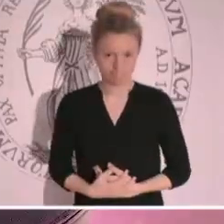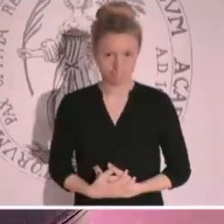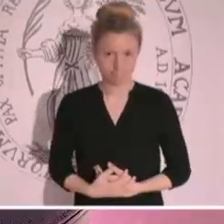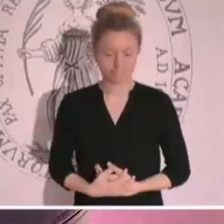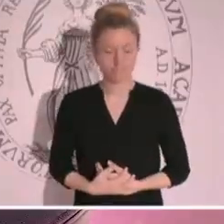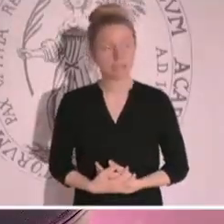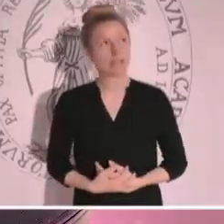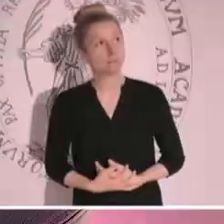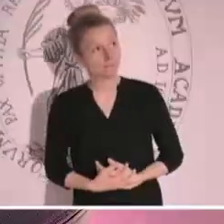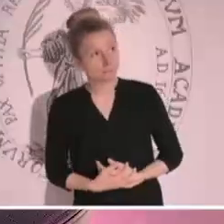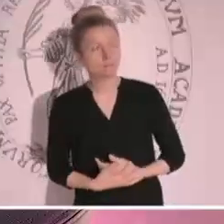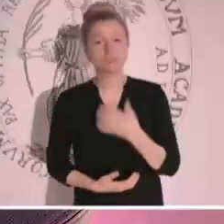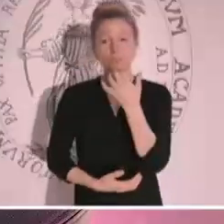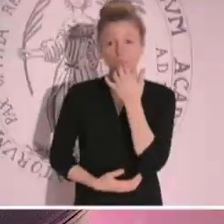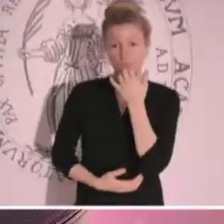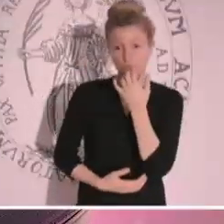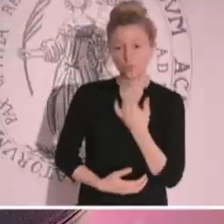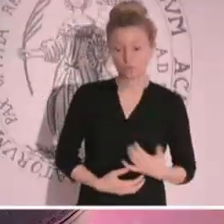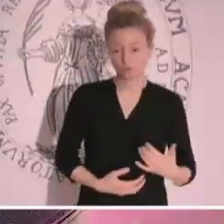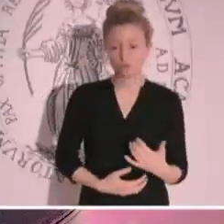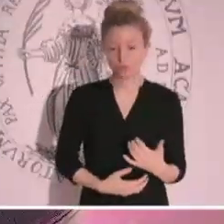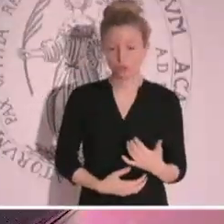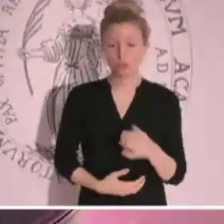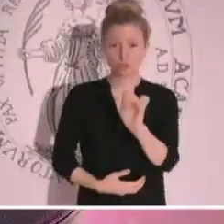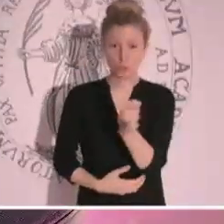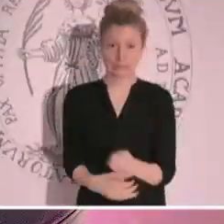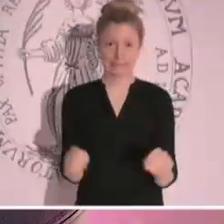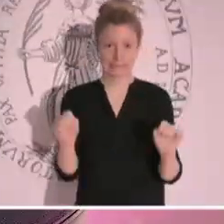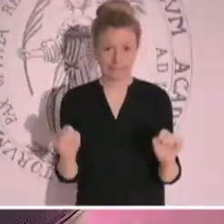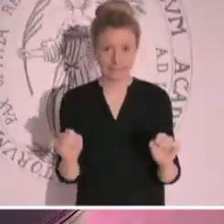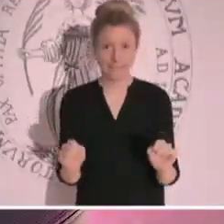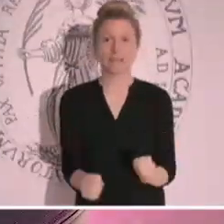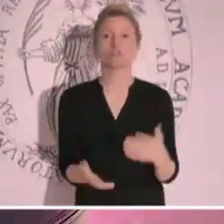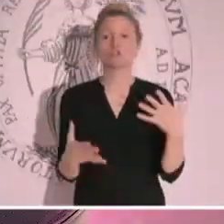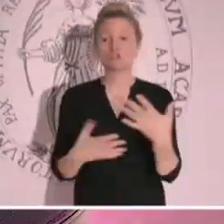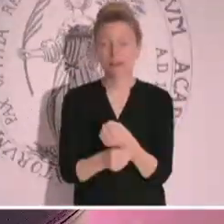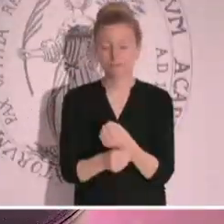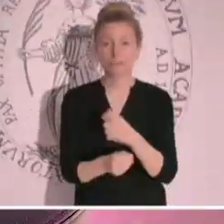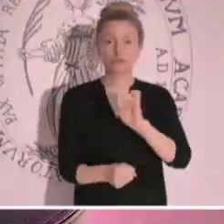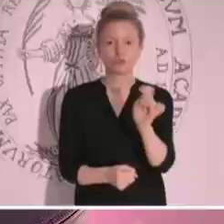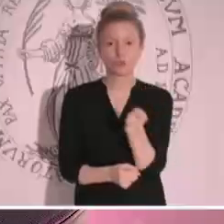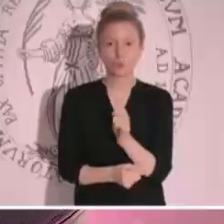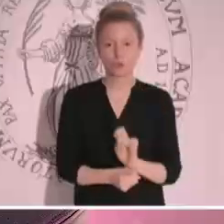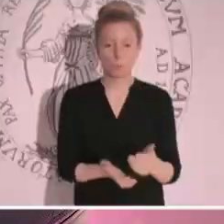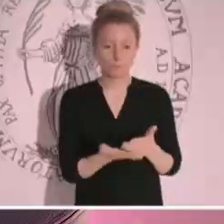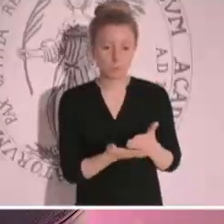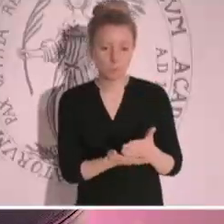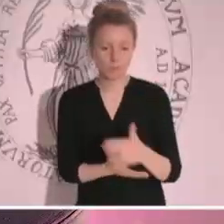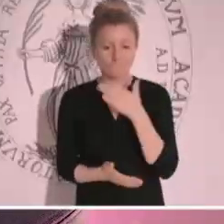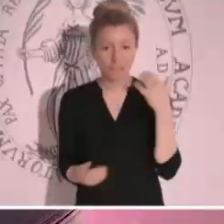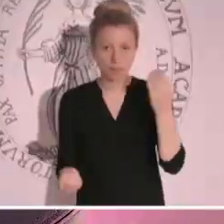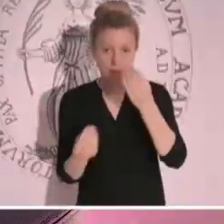Dass Sie am Ende wirklich eine sehr gute Ärztinnen und Ärztin werden mit Empathie für